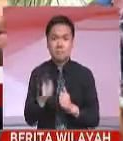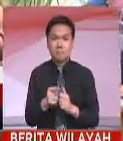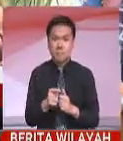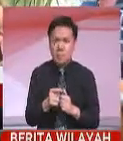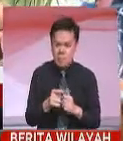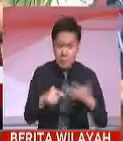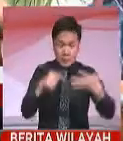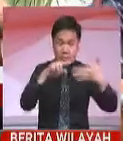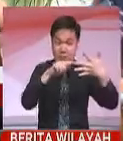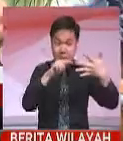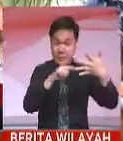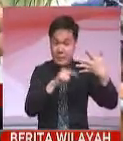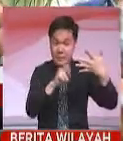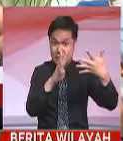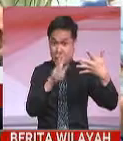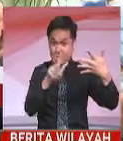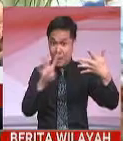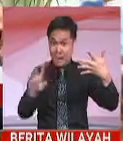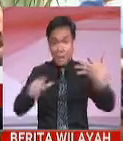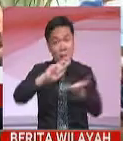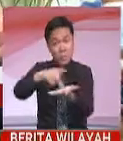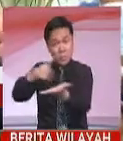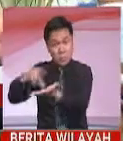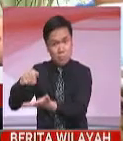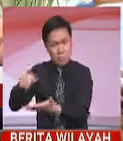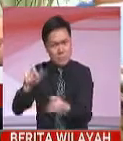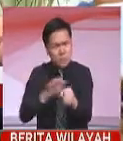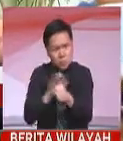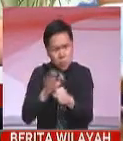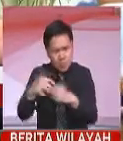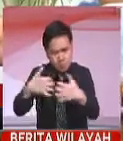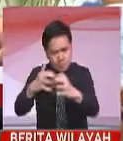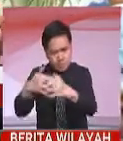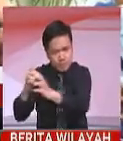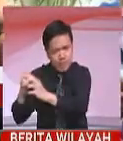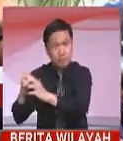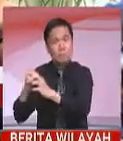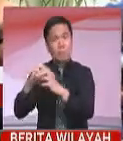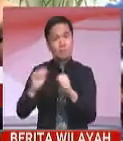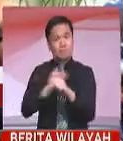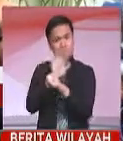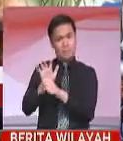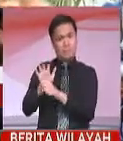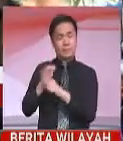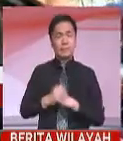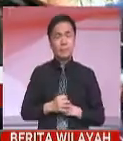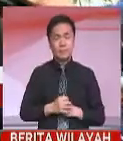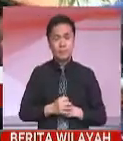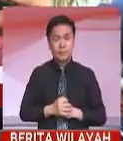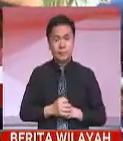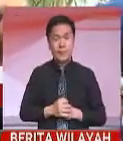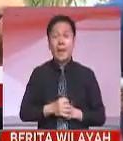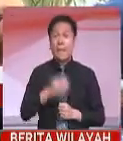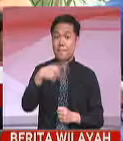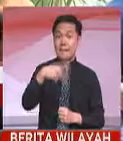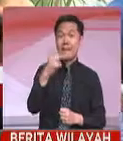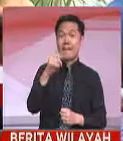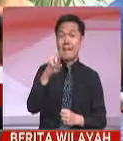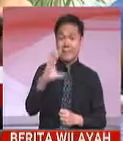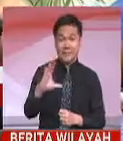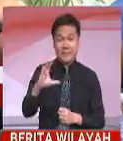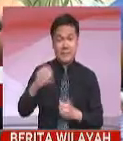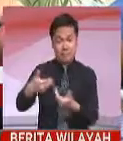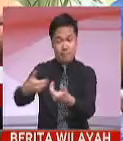Pasti Ketemu ka cukup untuk menerangi nih vca pernik komik Nah itu juga hal come psikis